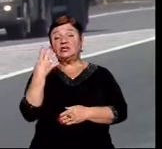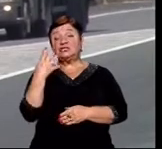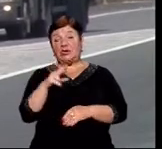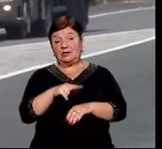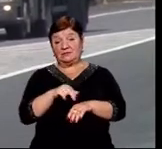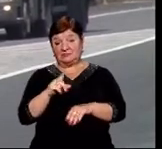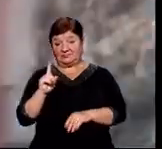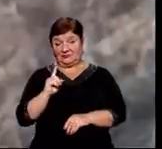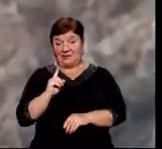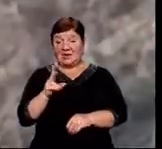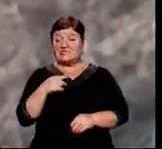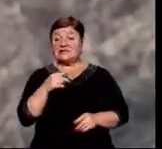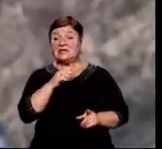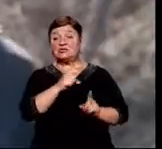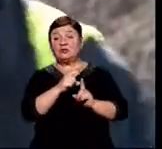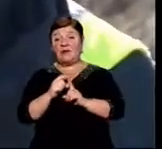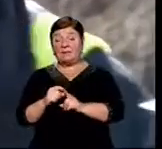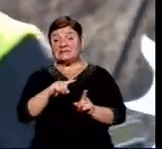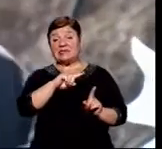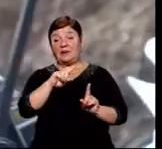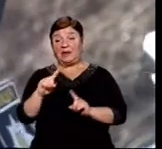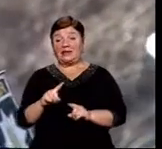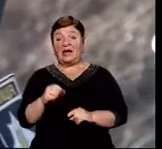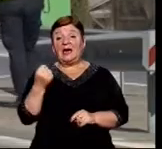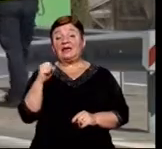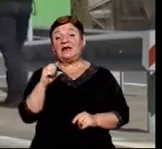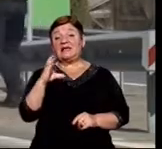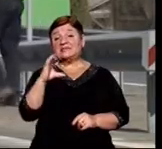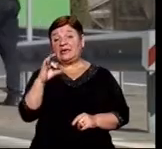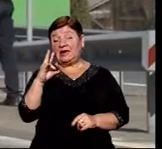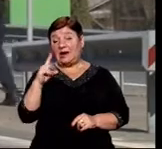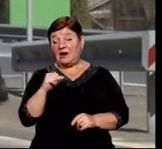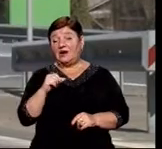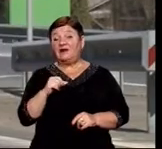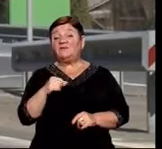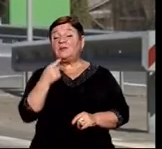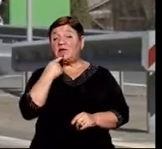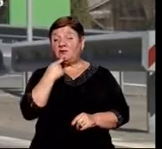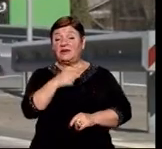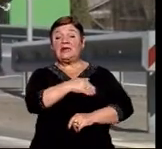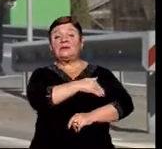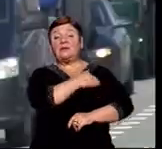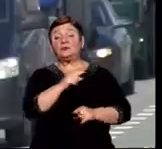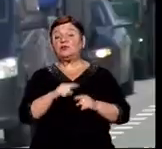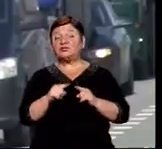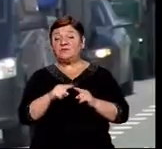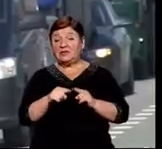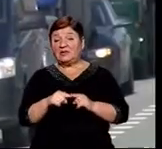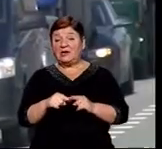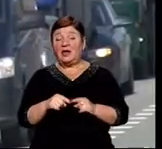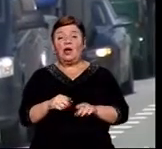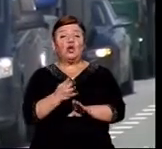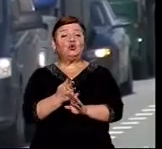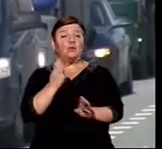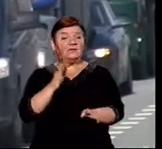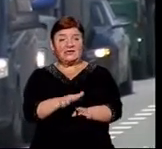правоохоронці. За словами інспектора патрульної поліції Закарпаття Андрія Сеника, вимірювання температури відбувається швидко, перед постом довгих